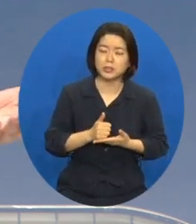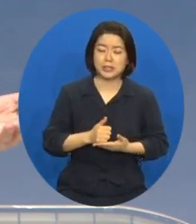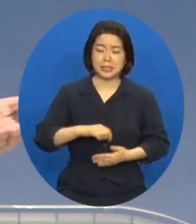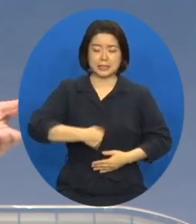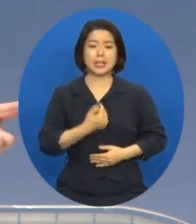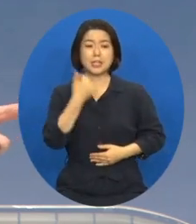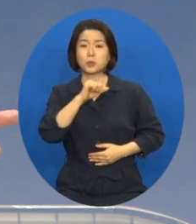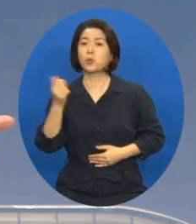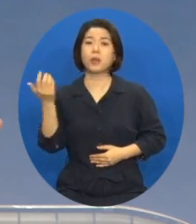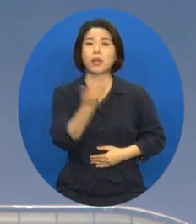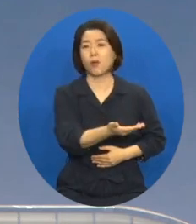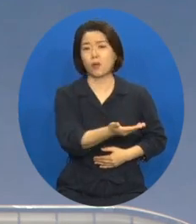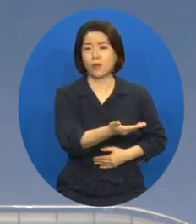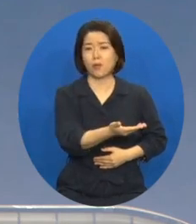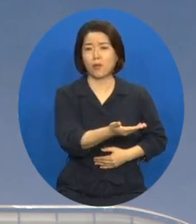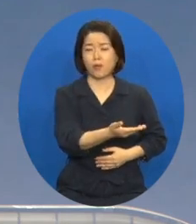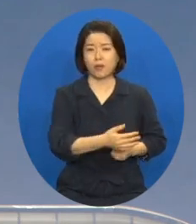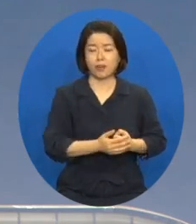하신 거예요.